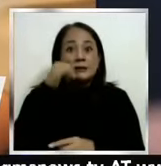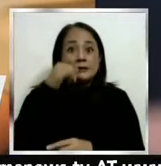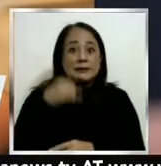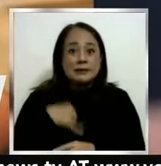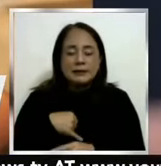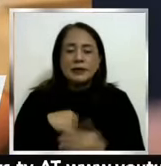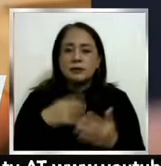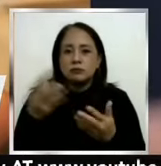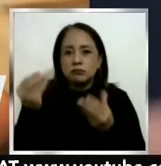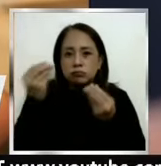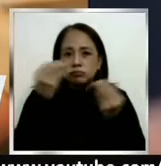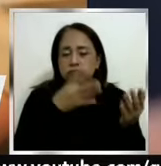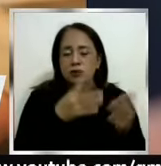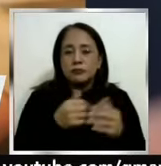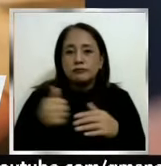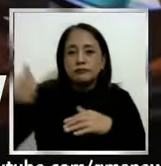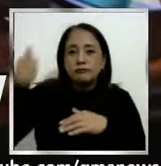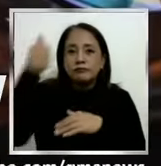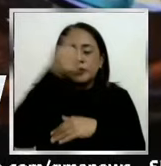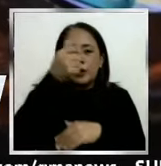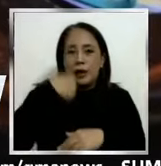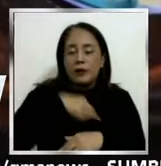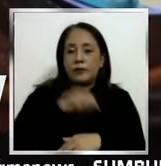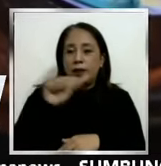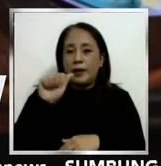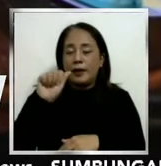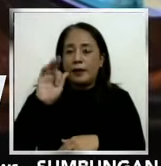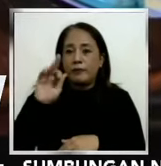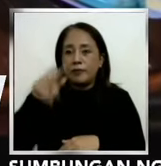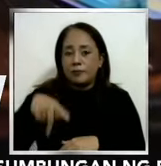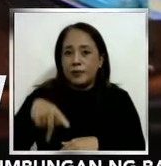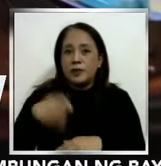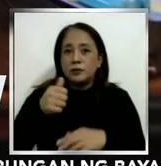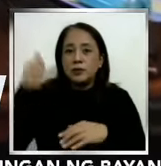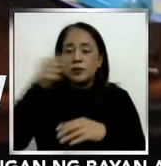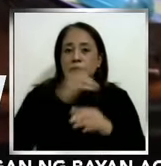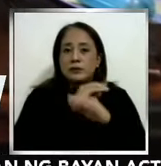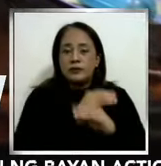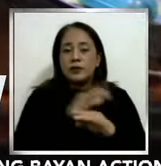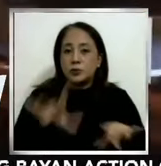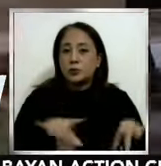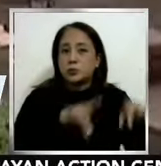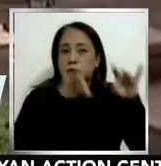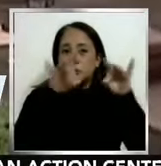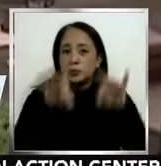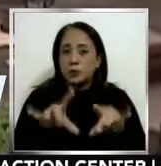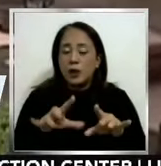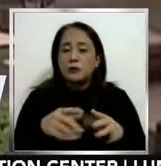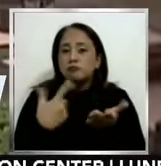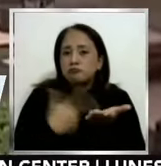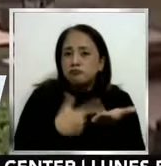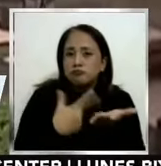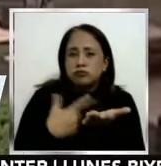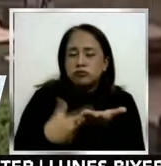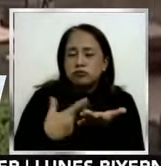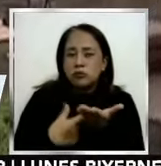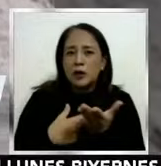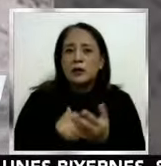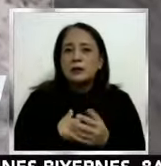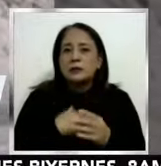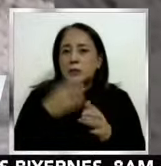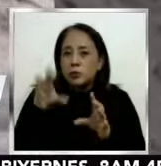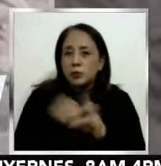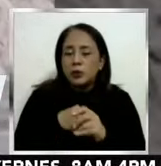sa Chief of Staff ng ating AFP ng Chief of Defense ng Australia sa kanilang pag-uusap na lalahok sa joint